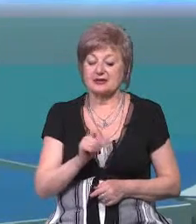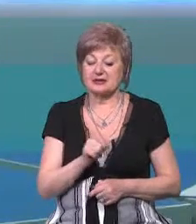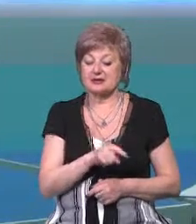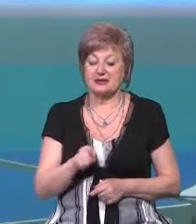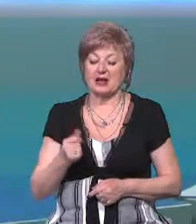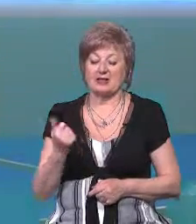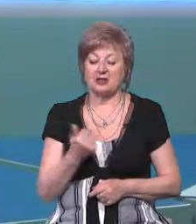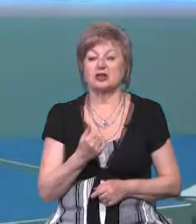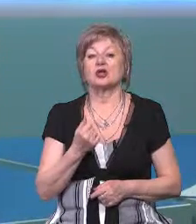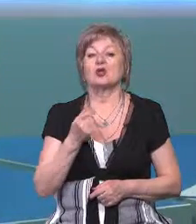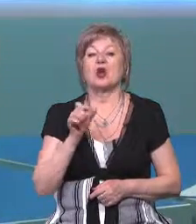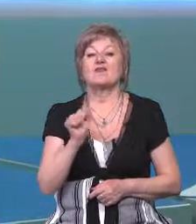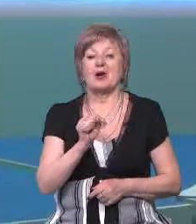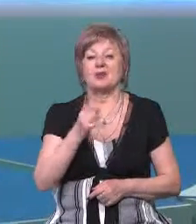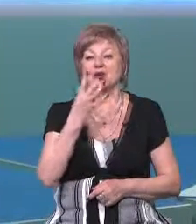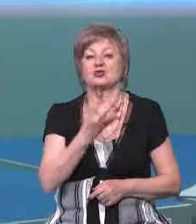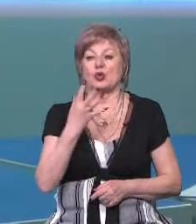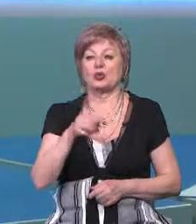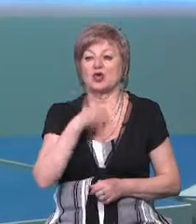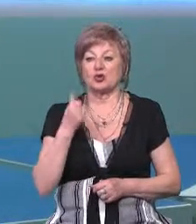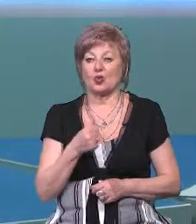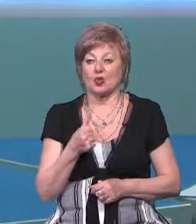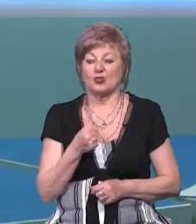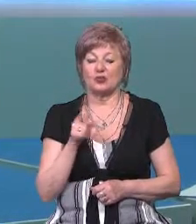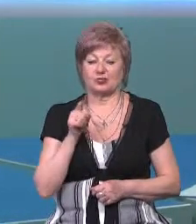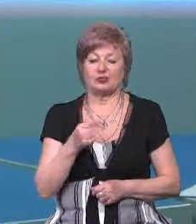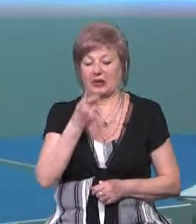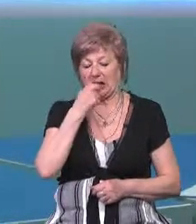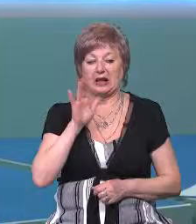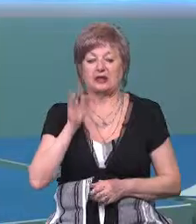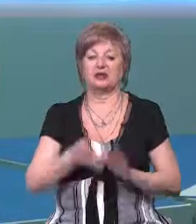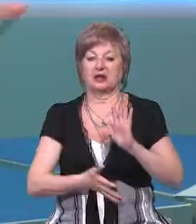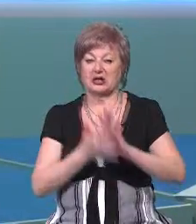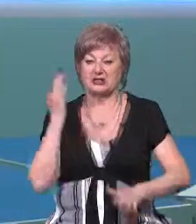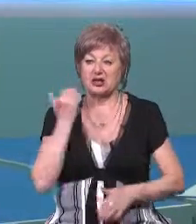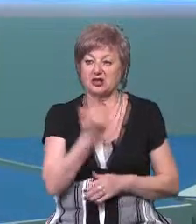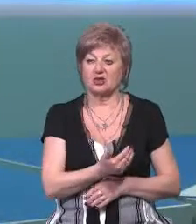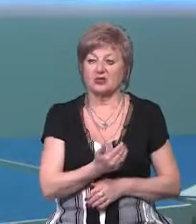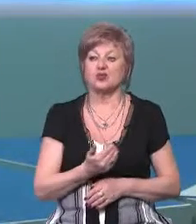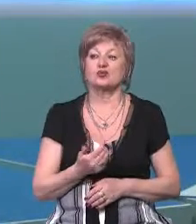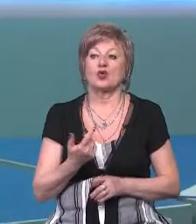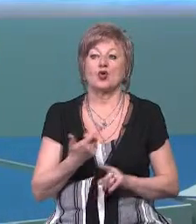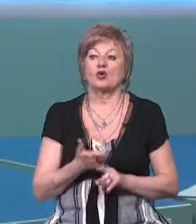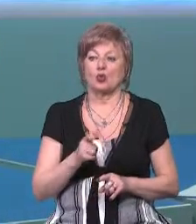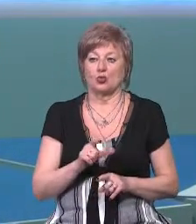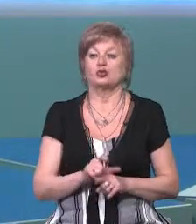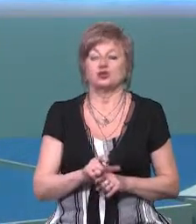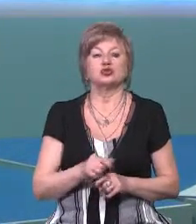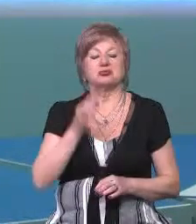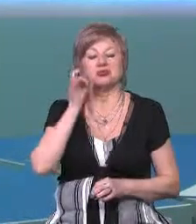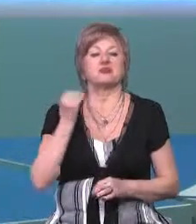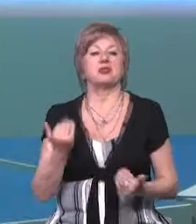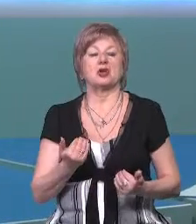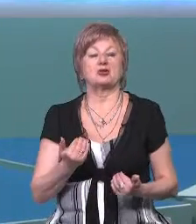квітні 45-го року його на Шибениці Гітлер стратив після концлагеря. Хоча він дуже визнана в Німеччині